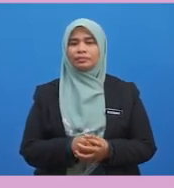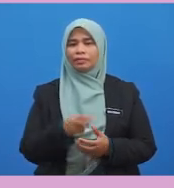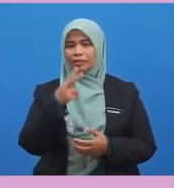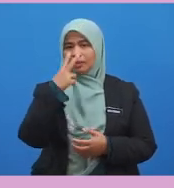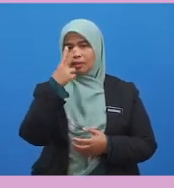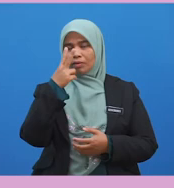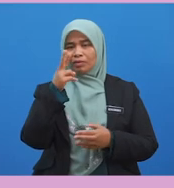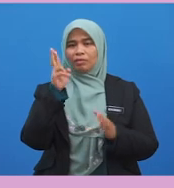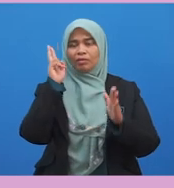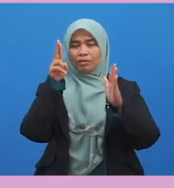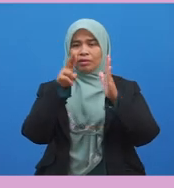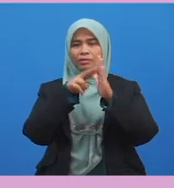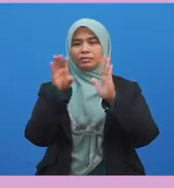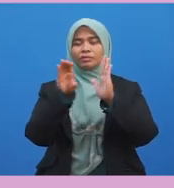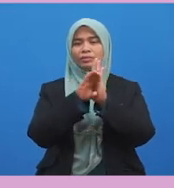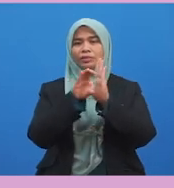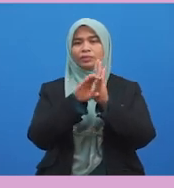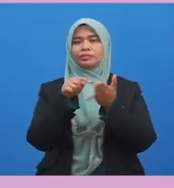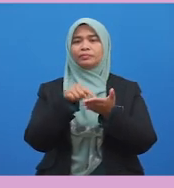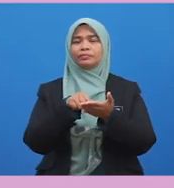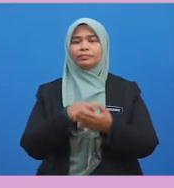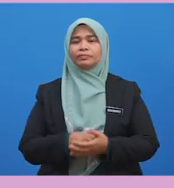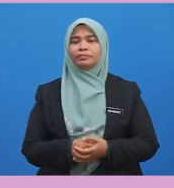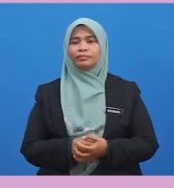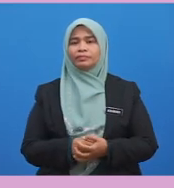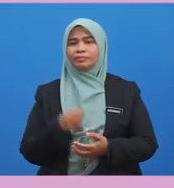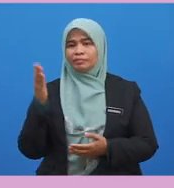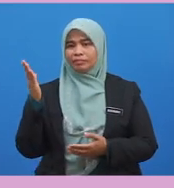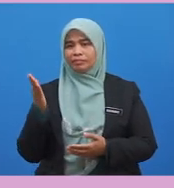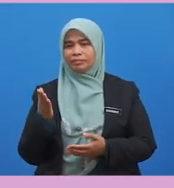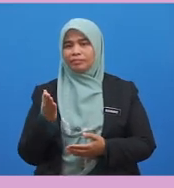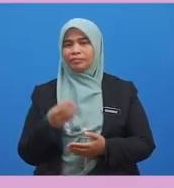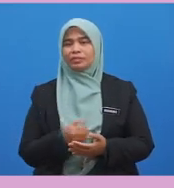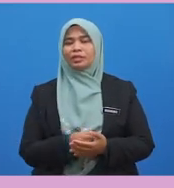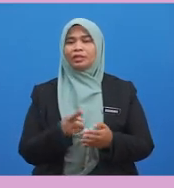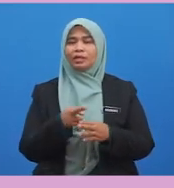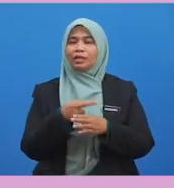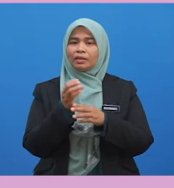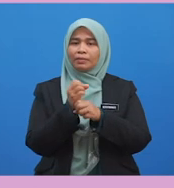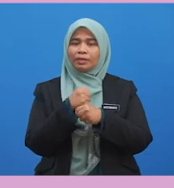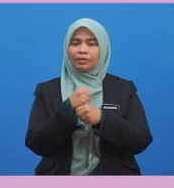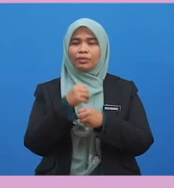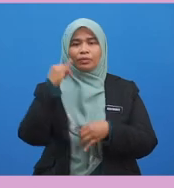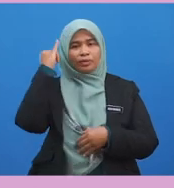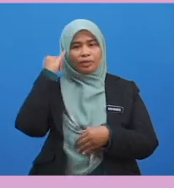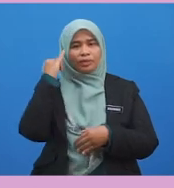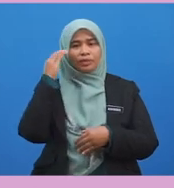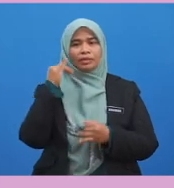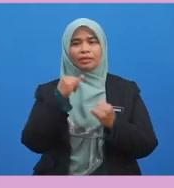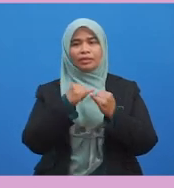Reka bentuk idea akhir itu dikembangkan dua kali dan gambar